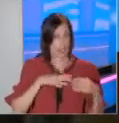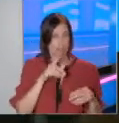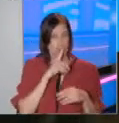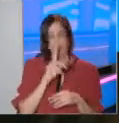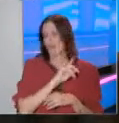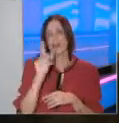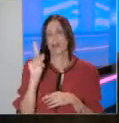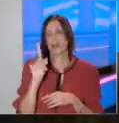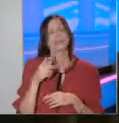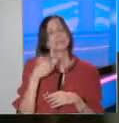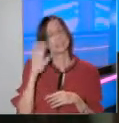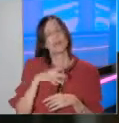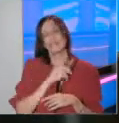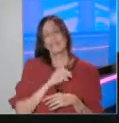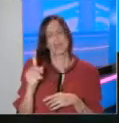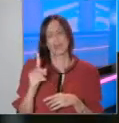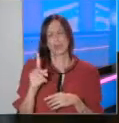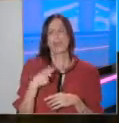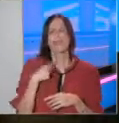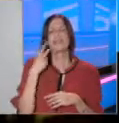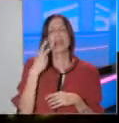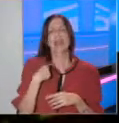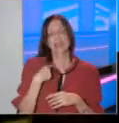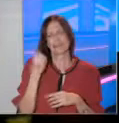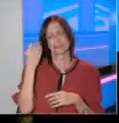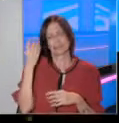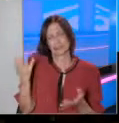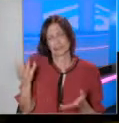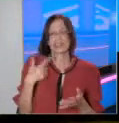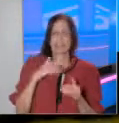לא. אז זה גם לא. זה ממש נראה לי מצוץ מהאצבע.